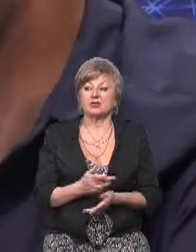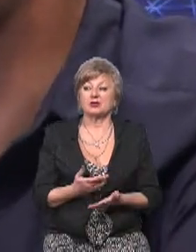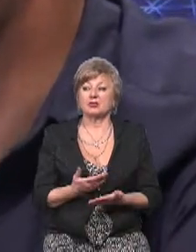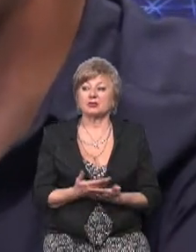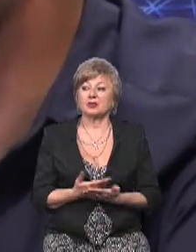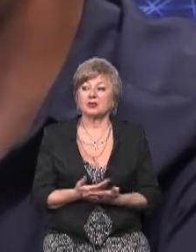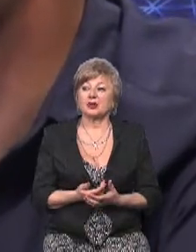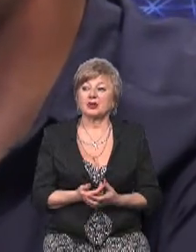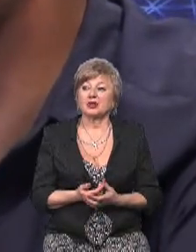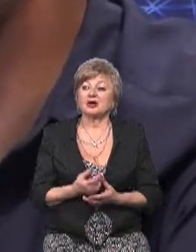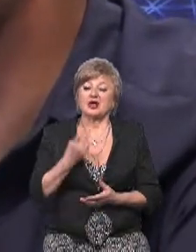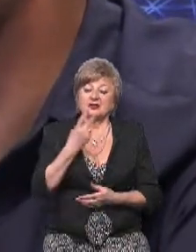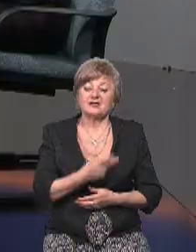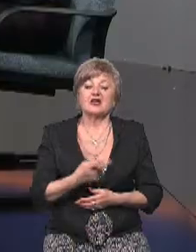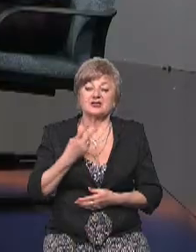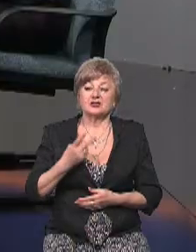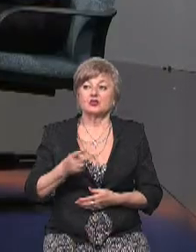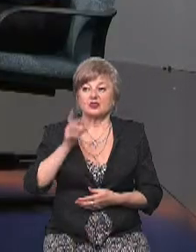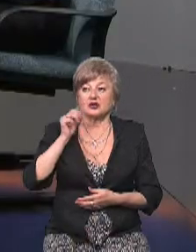він приходить. Так, завтра. З 22 ми